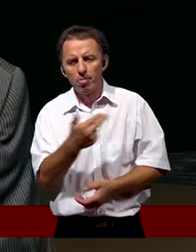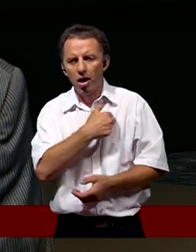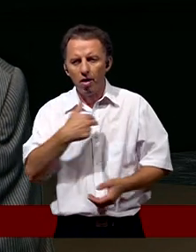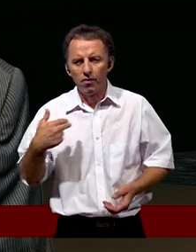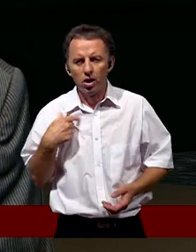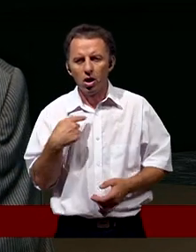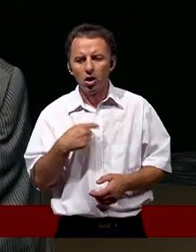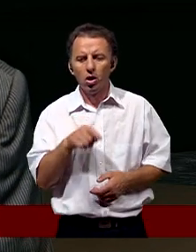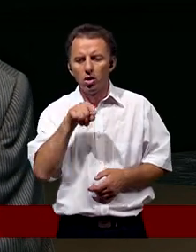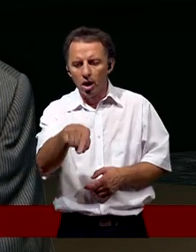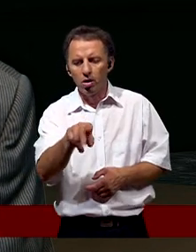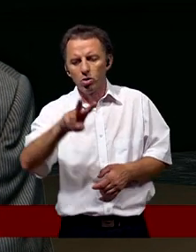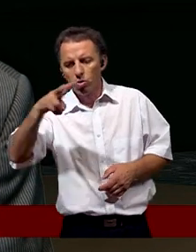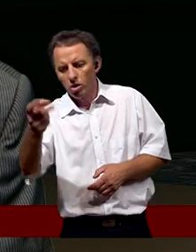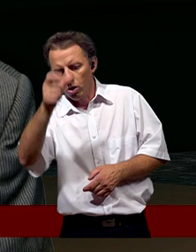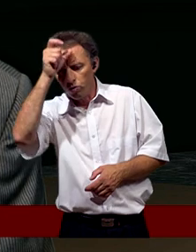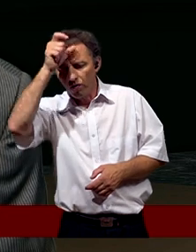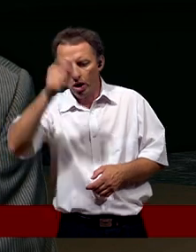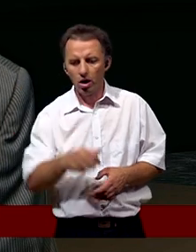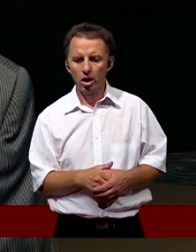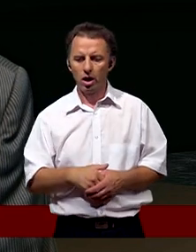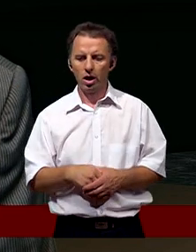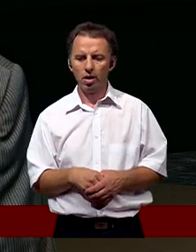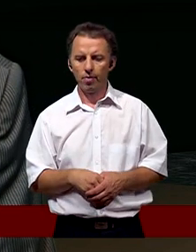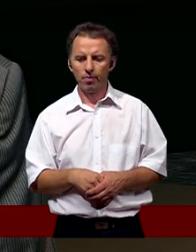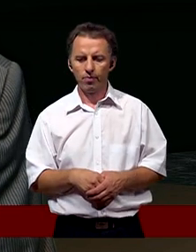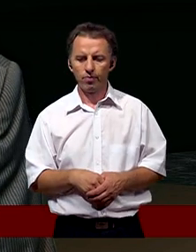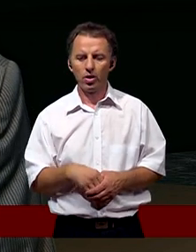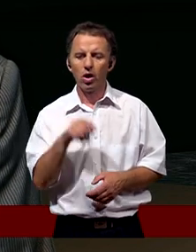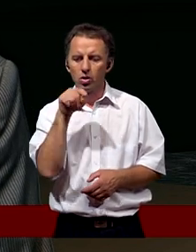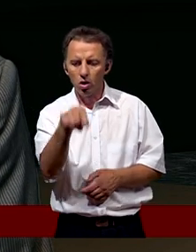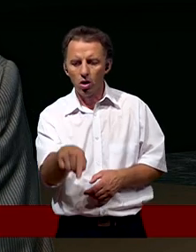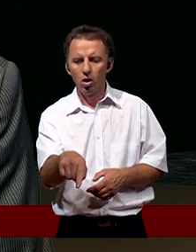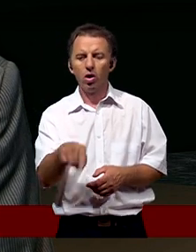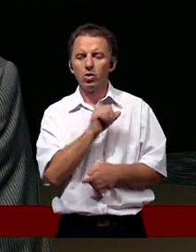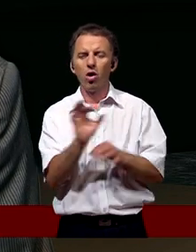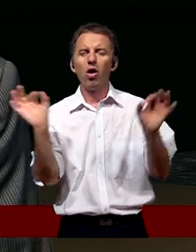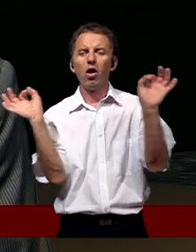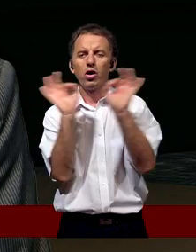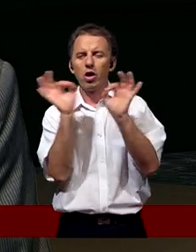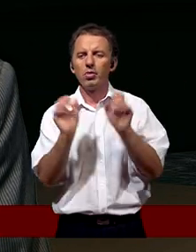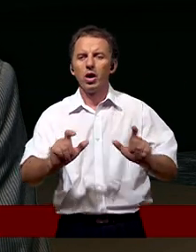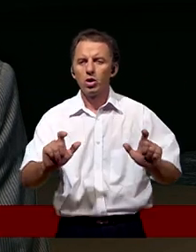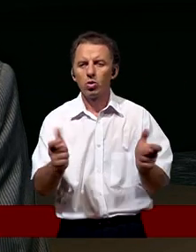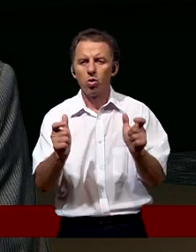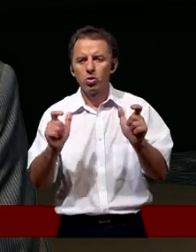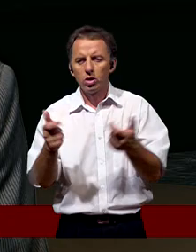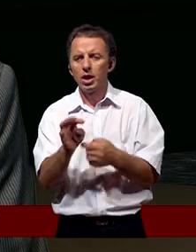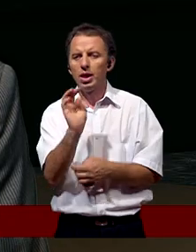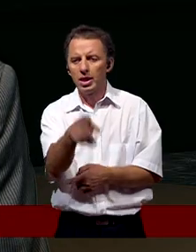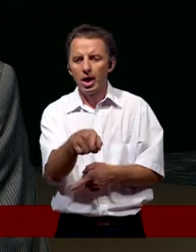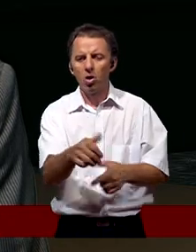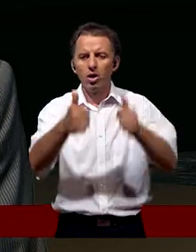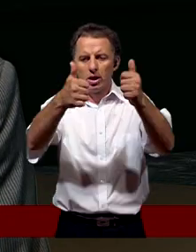w nas do drugiego człowieka, to są fatalne skutki takiego